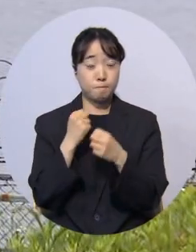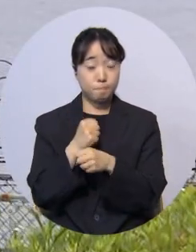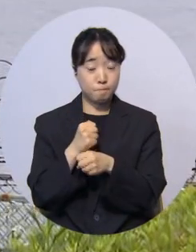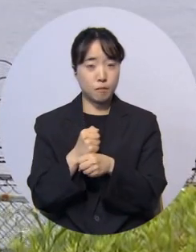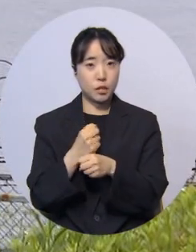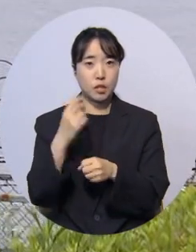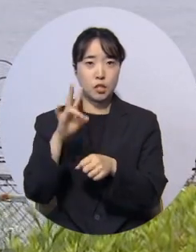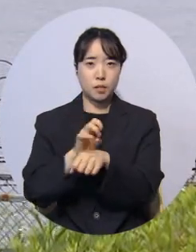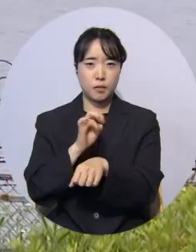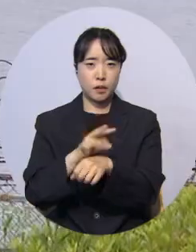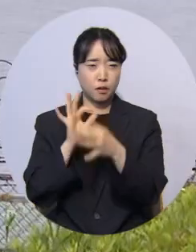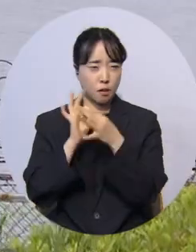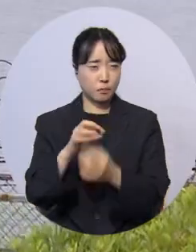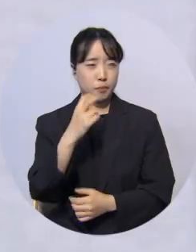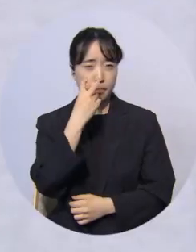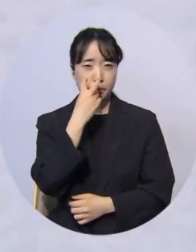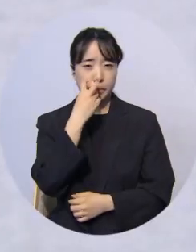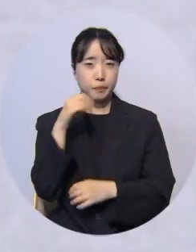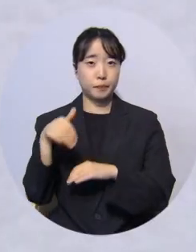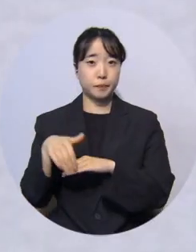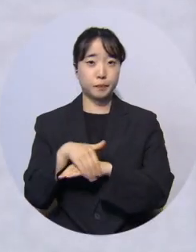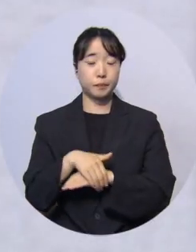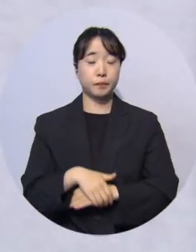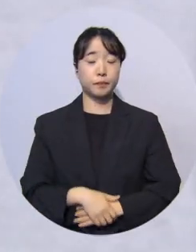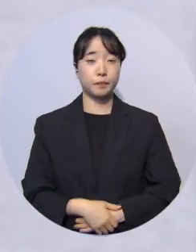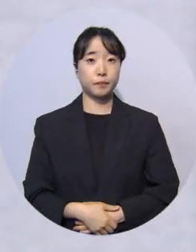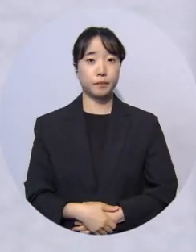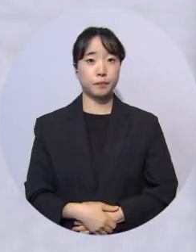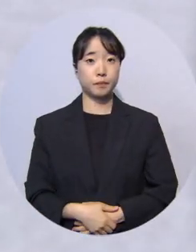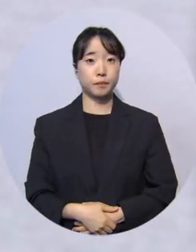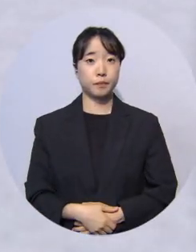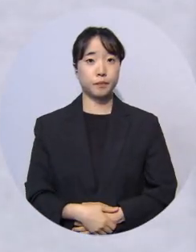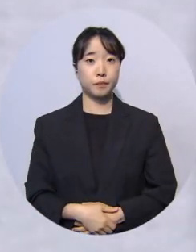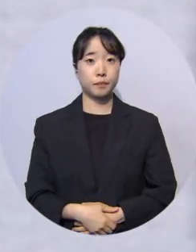태세를 유지할 방침입니다 KTV 김민하